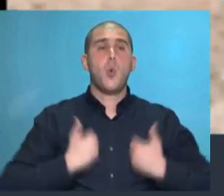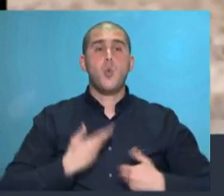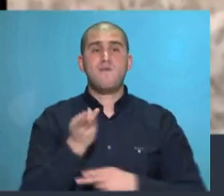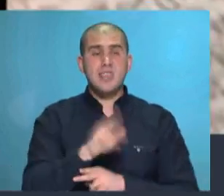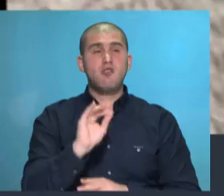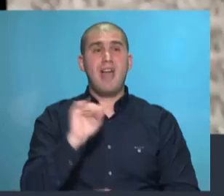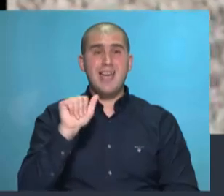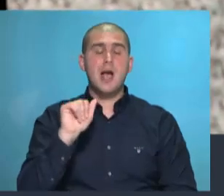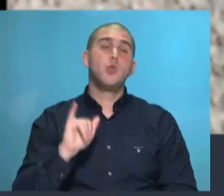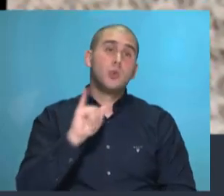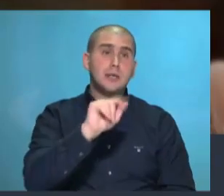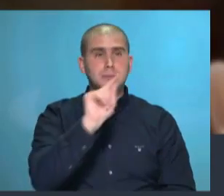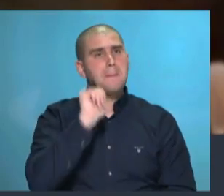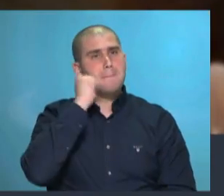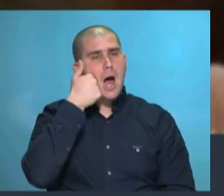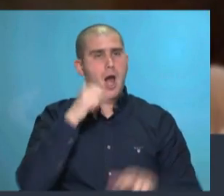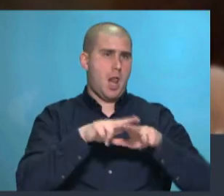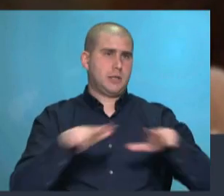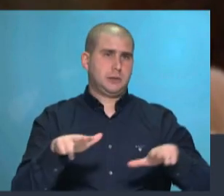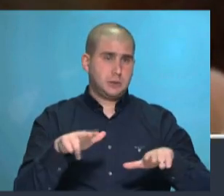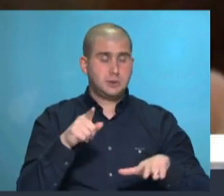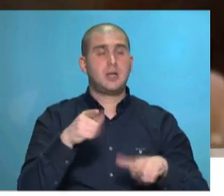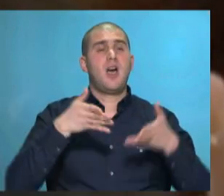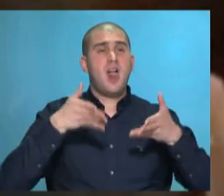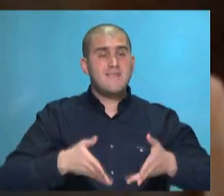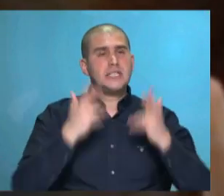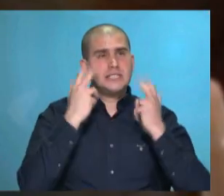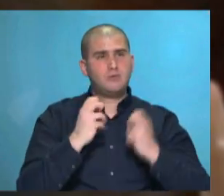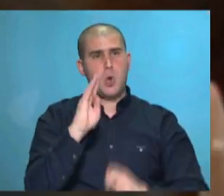של איה תוטס ככל הנראה מחר לארץ, ההלוויה צפויה ביום רביעי.